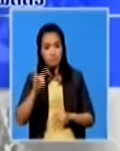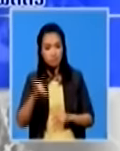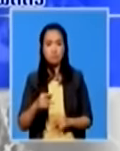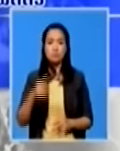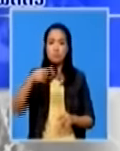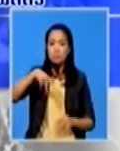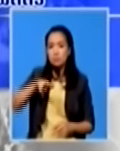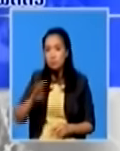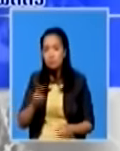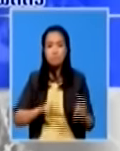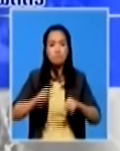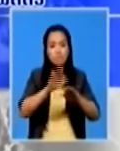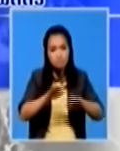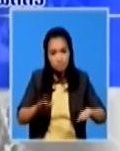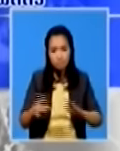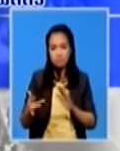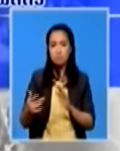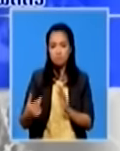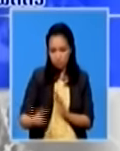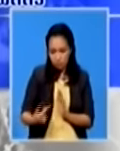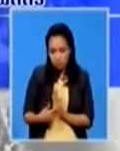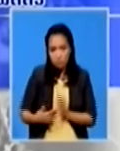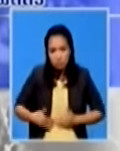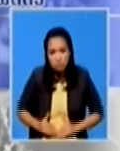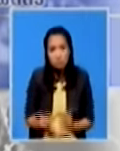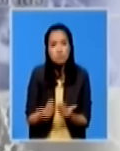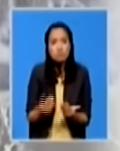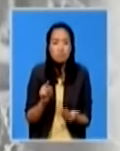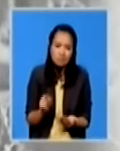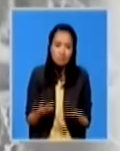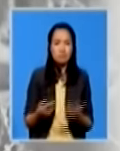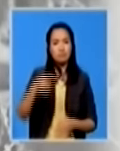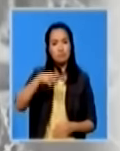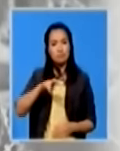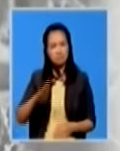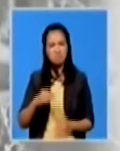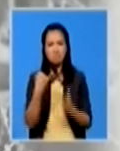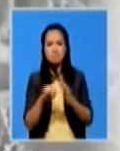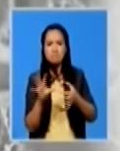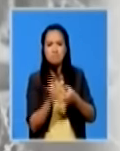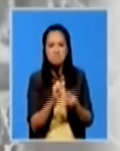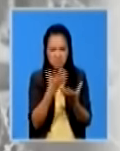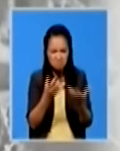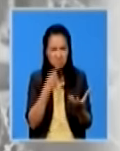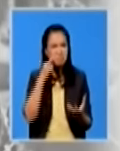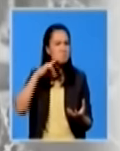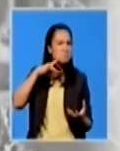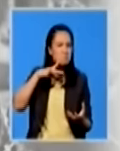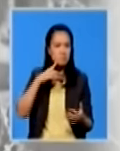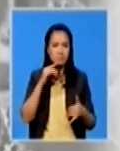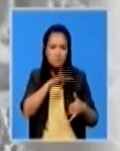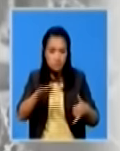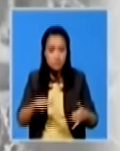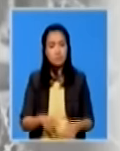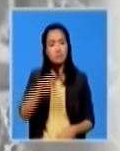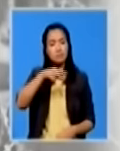องเด็กที่เกิดโดยอาศัยเทคโนโลยีช่วยการเจริญพันธุ์ทางการแพทย์พรบความผิดเกี่ยวกับสื่อลามกอนาจารเด็กพรบ